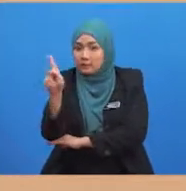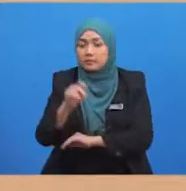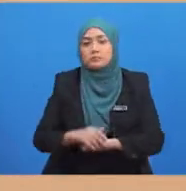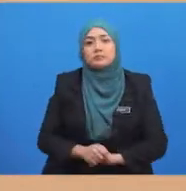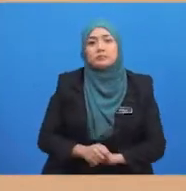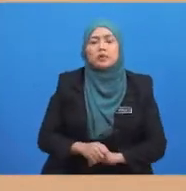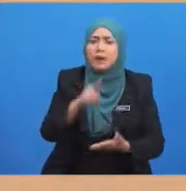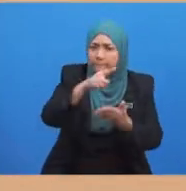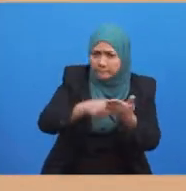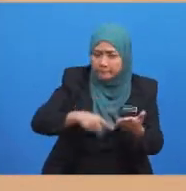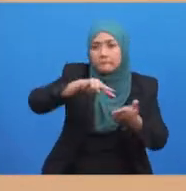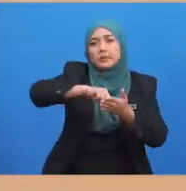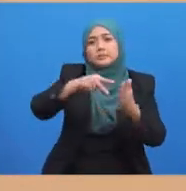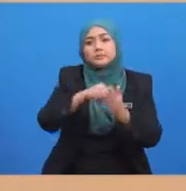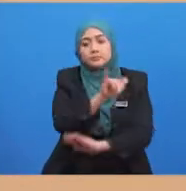dengan getah sintetik?